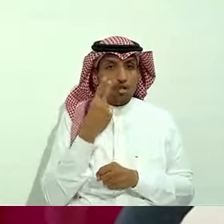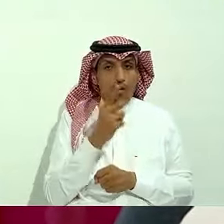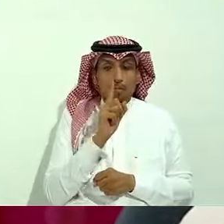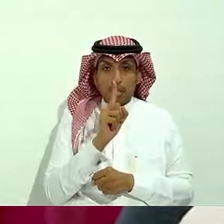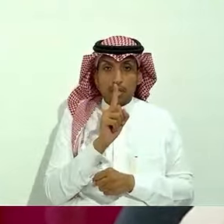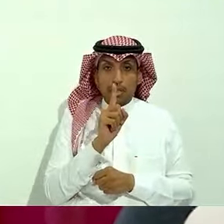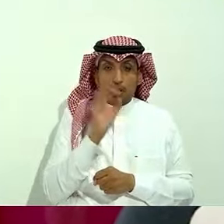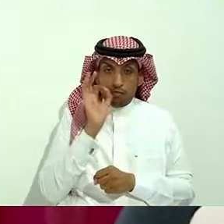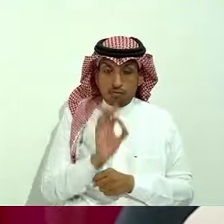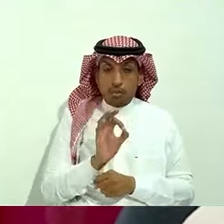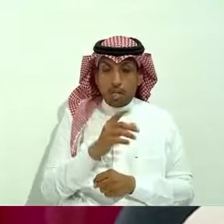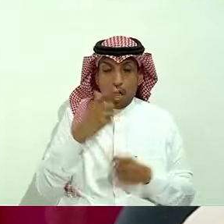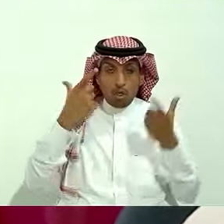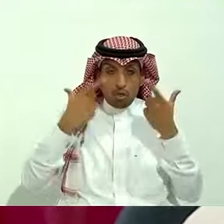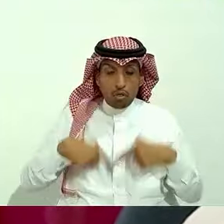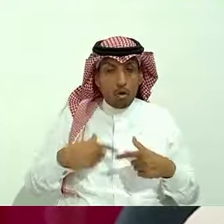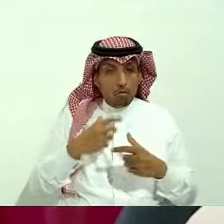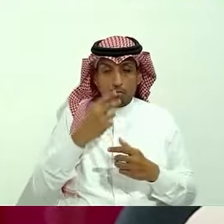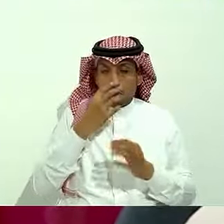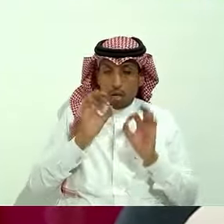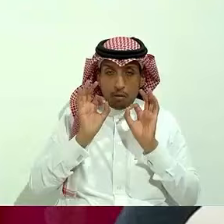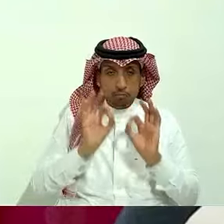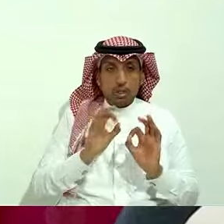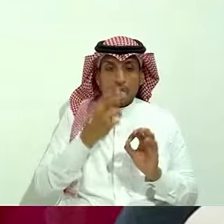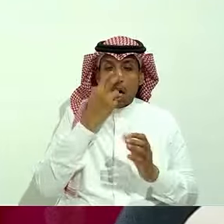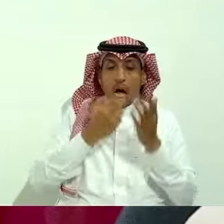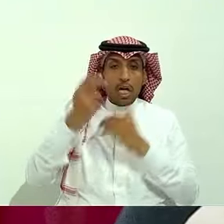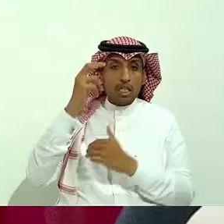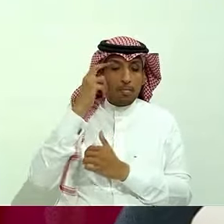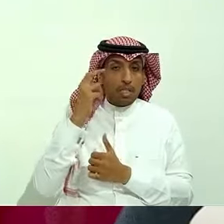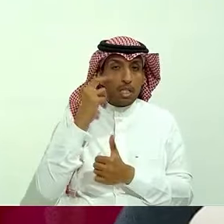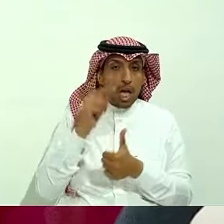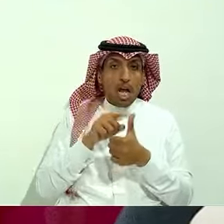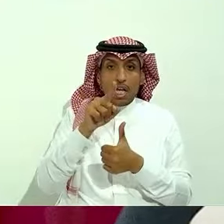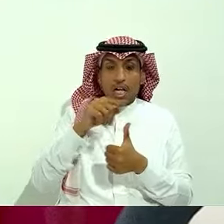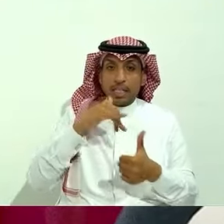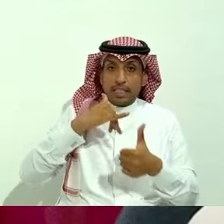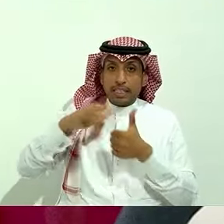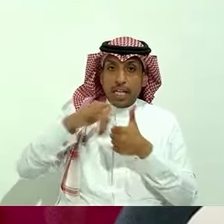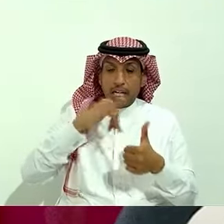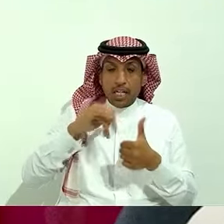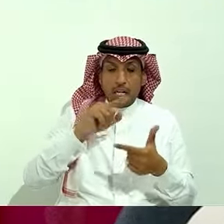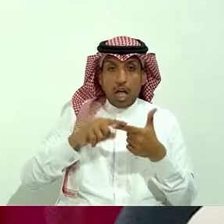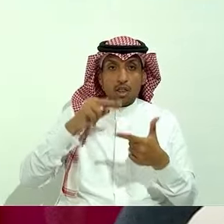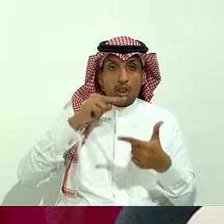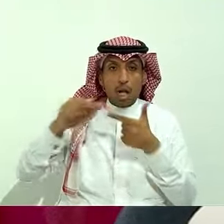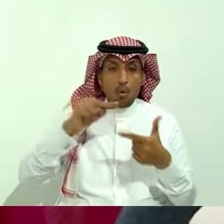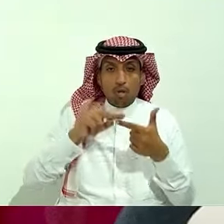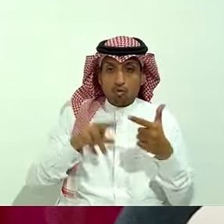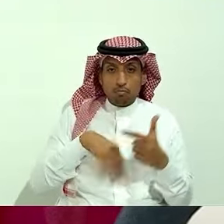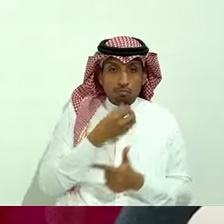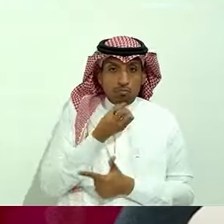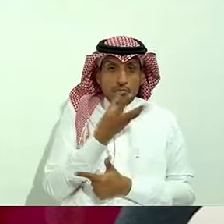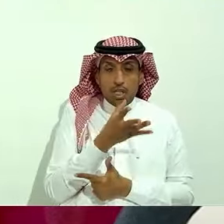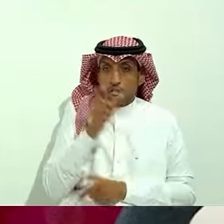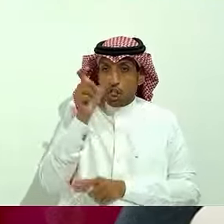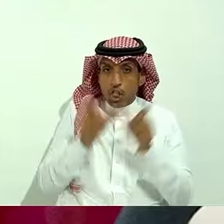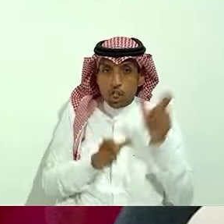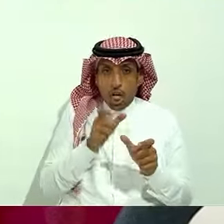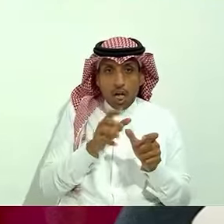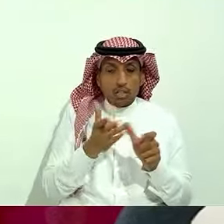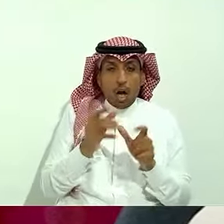الأزياء أعمق من كذا. الأزياء تاريخياً هي وسيلة للتواصل ووسيلة التعبير، سواء من شخص لشخص أو من